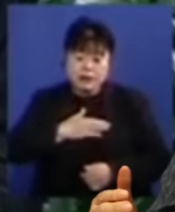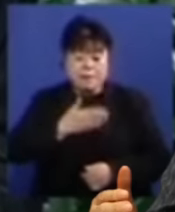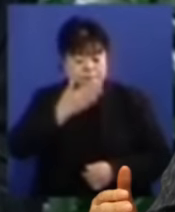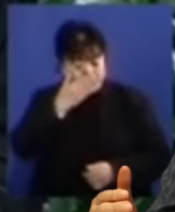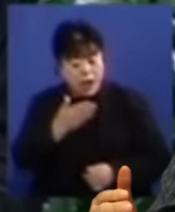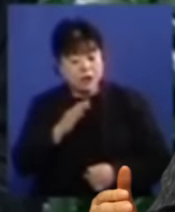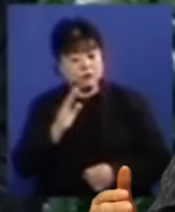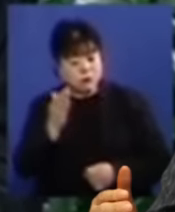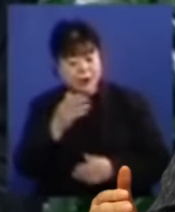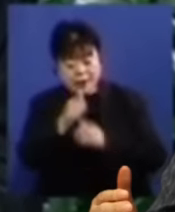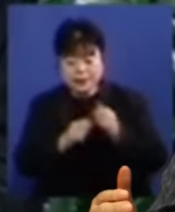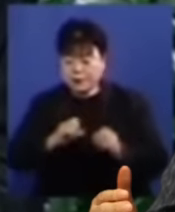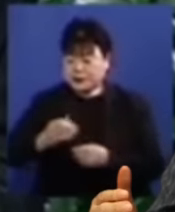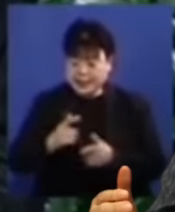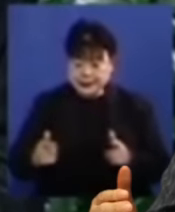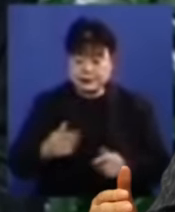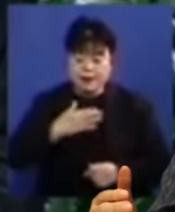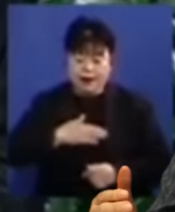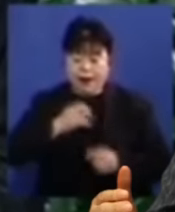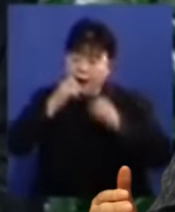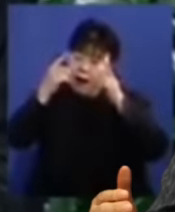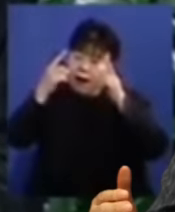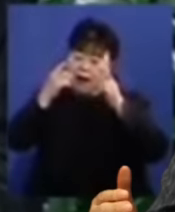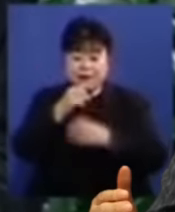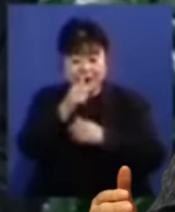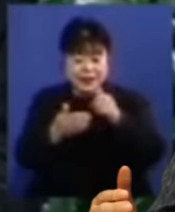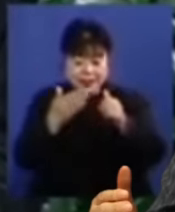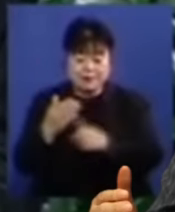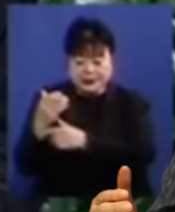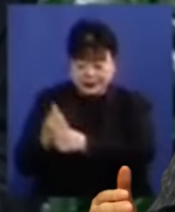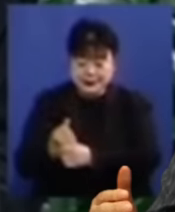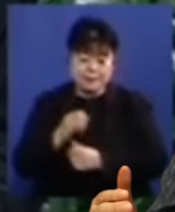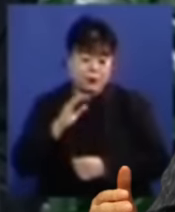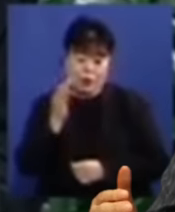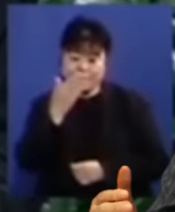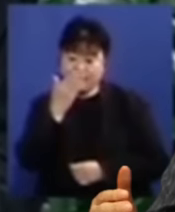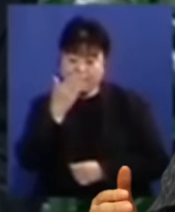나도 하나님이 버리지 아니하시니까 하나님께 의지하면